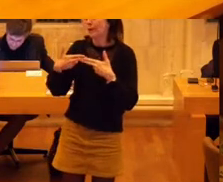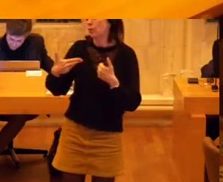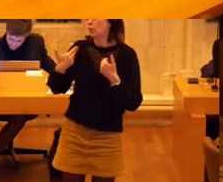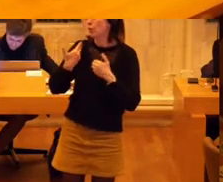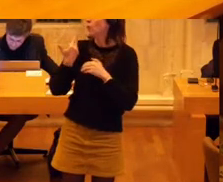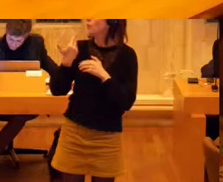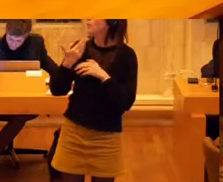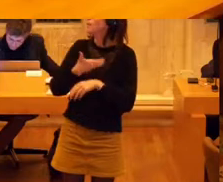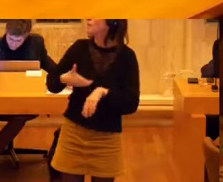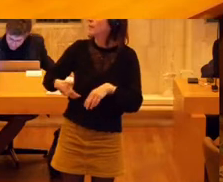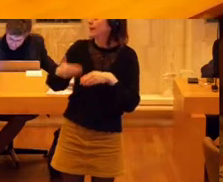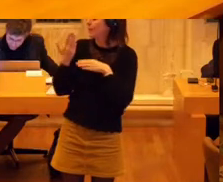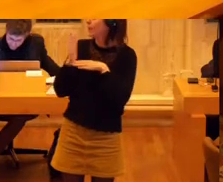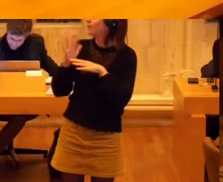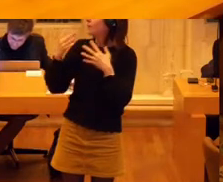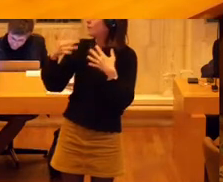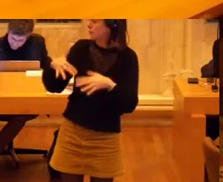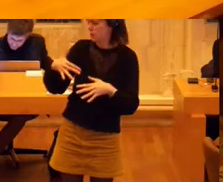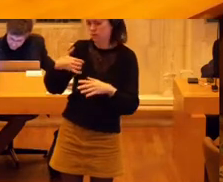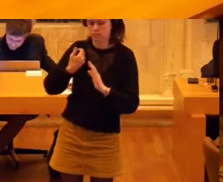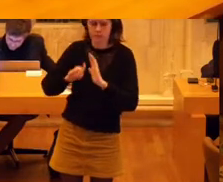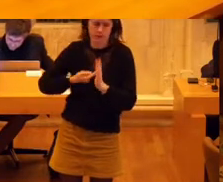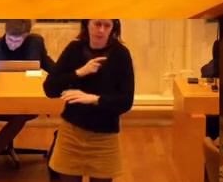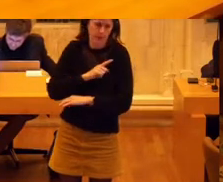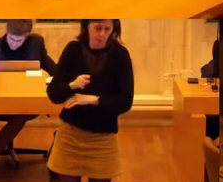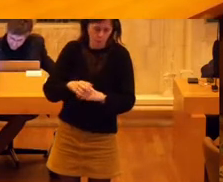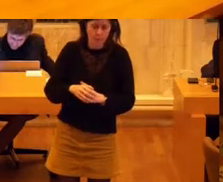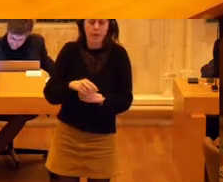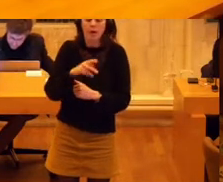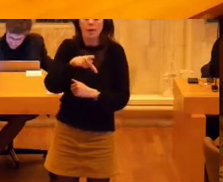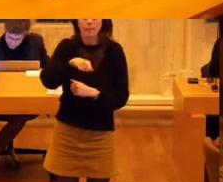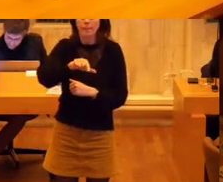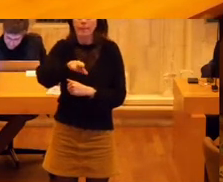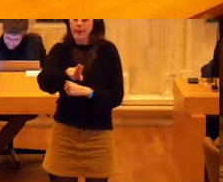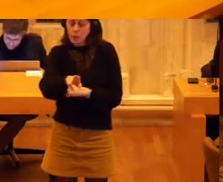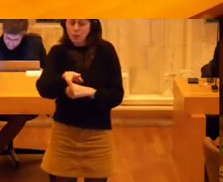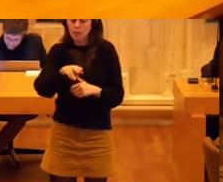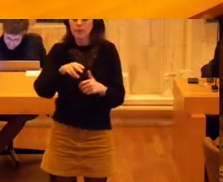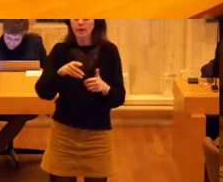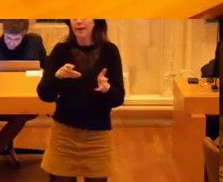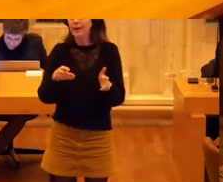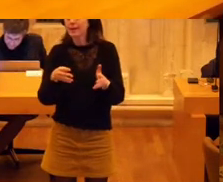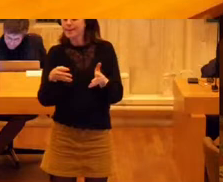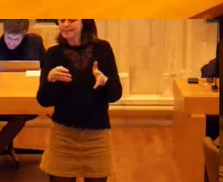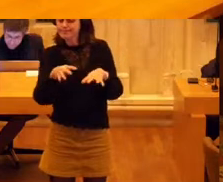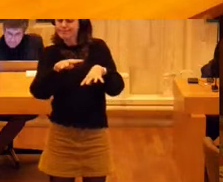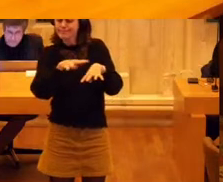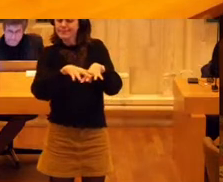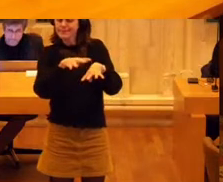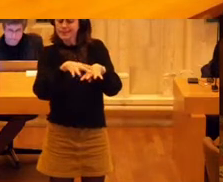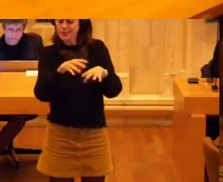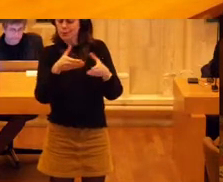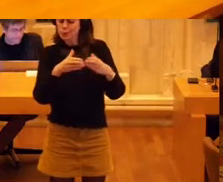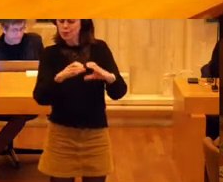revenir dessus. L'état du PLU et des projets sur ce secteur rue du Chemin Vert,